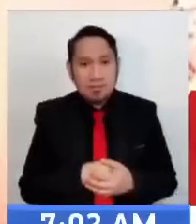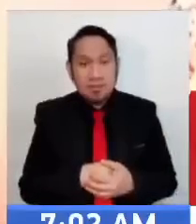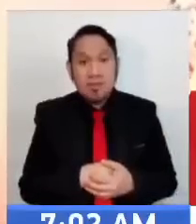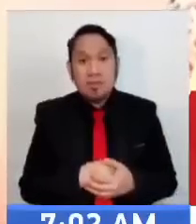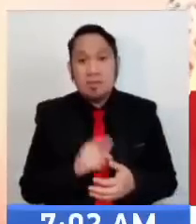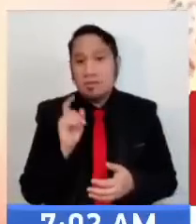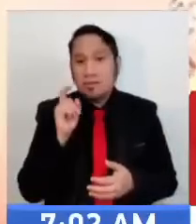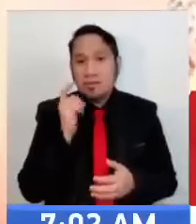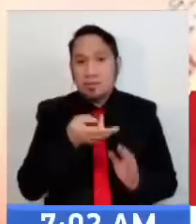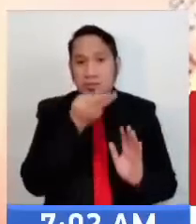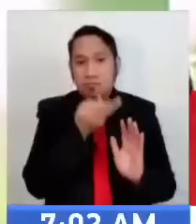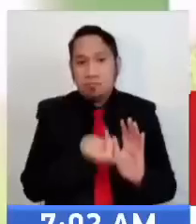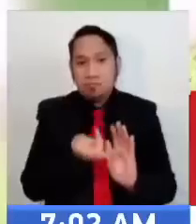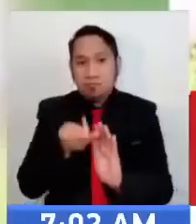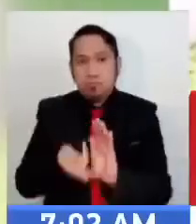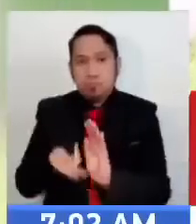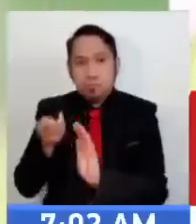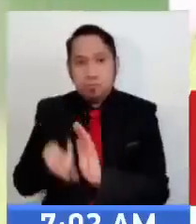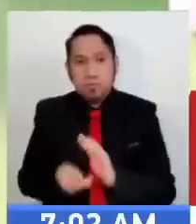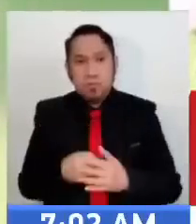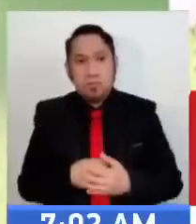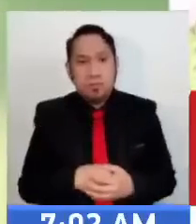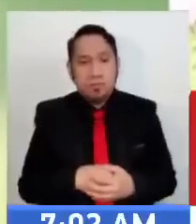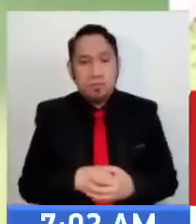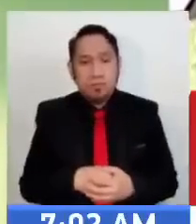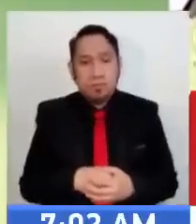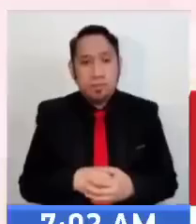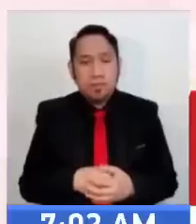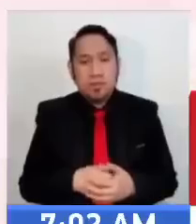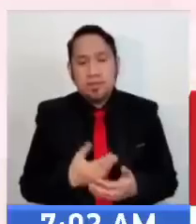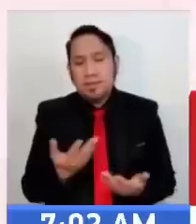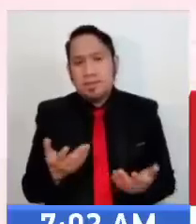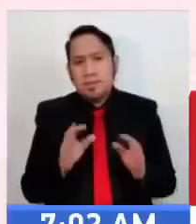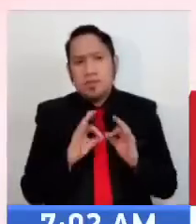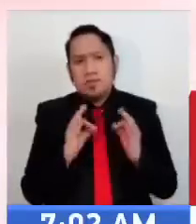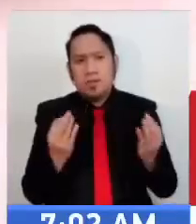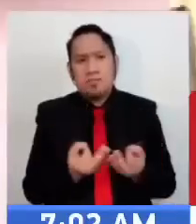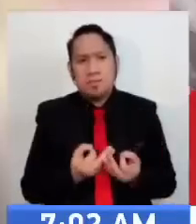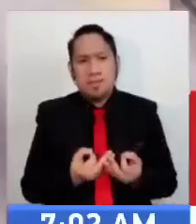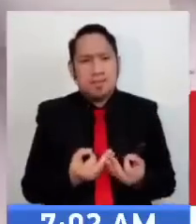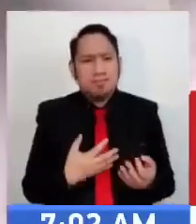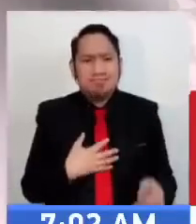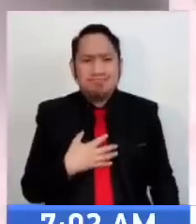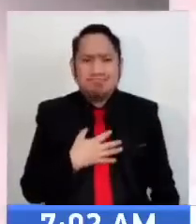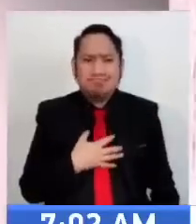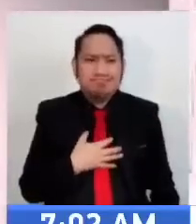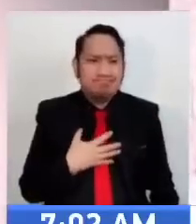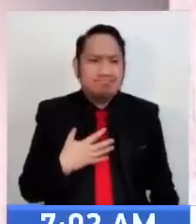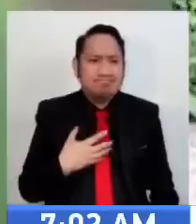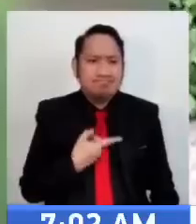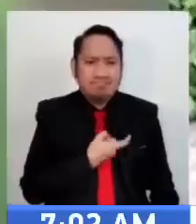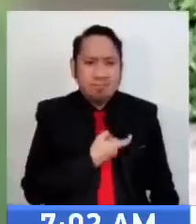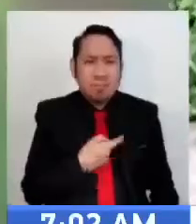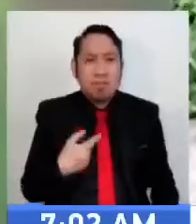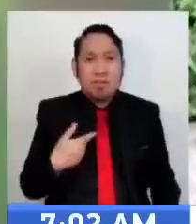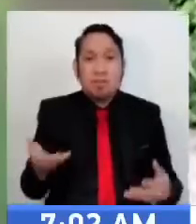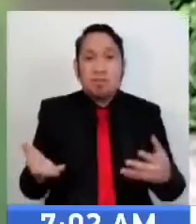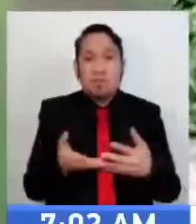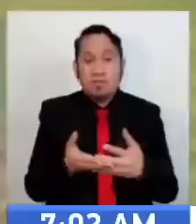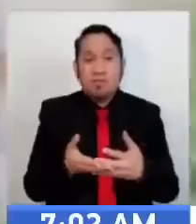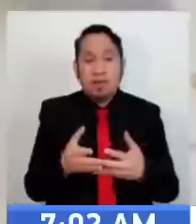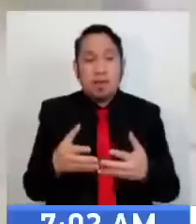ng compound ng kanilang amo. Masama ang loob ng pamilyang may-ari sa mga aso at desididong magsampa ng reklamo laban sa mga lumason sa